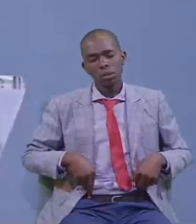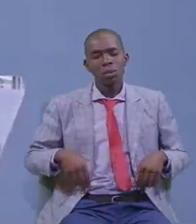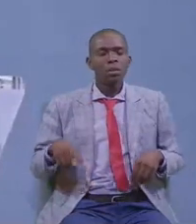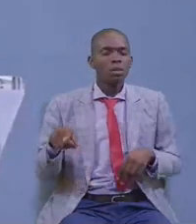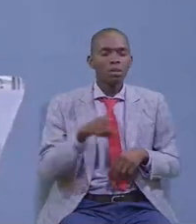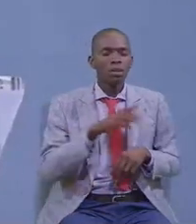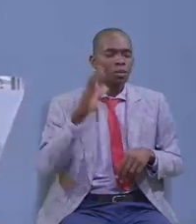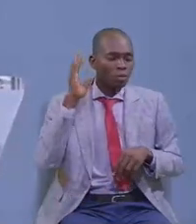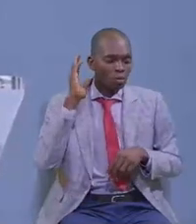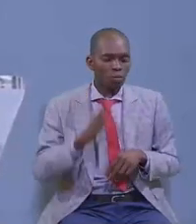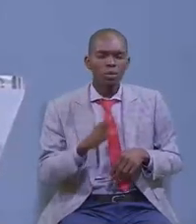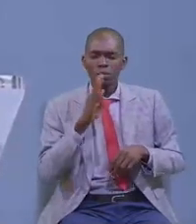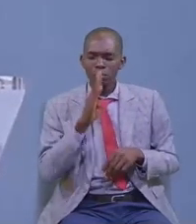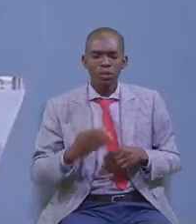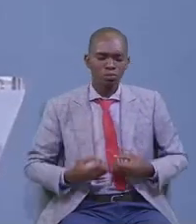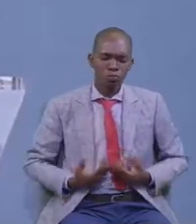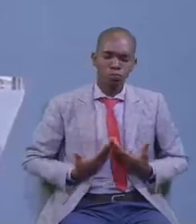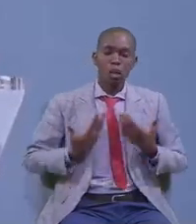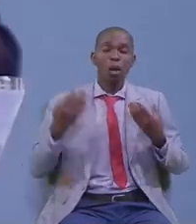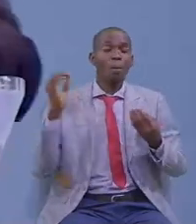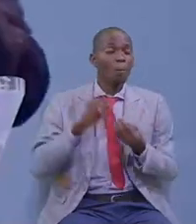Et qu'il y ait le feu à tout moment.